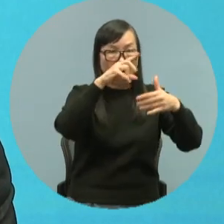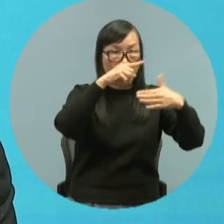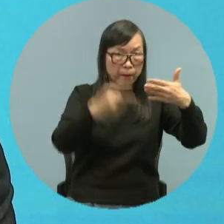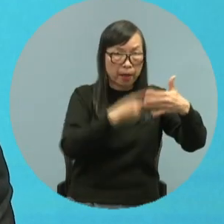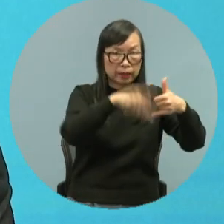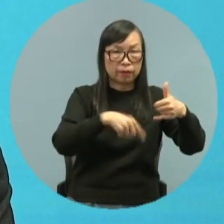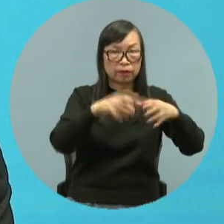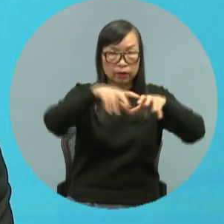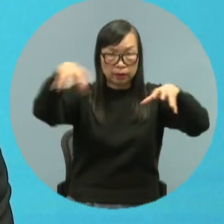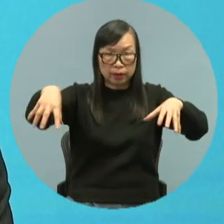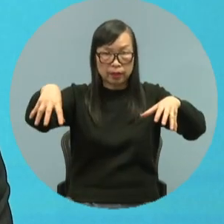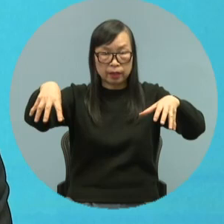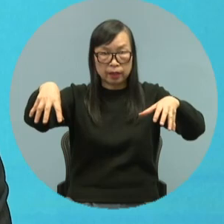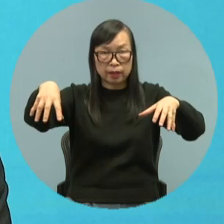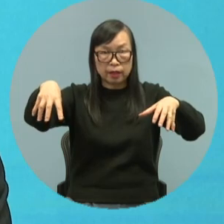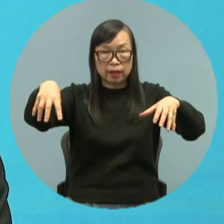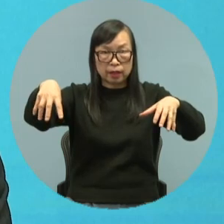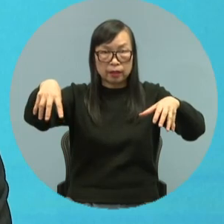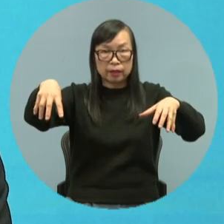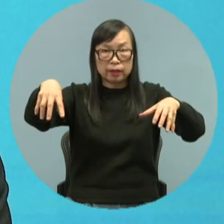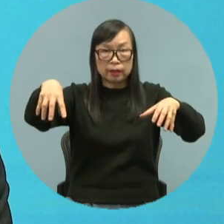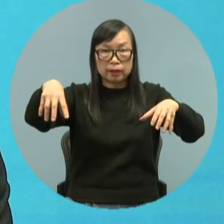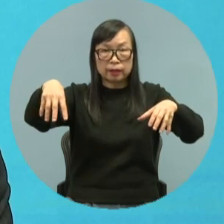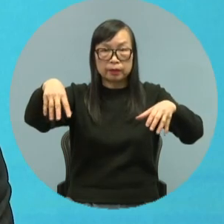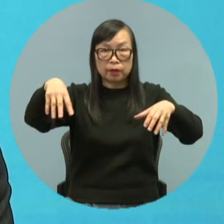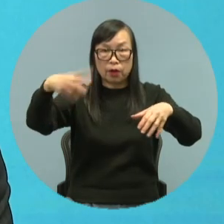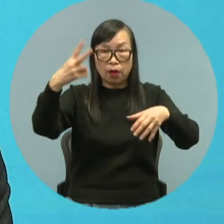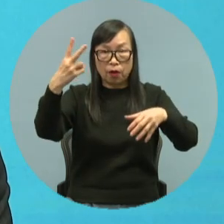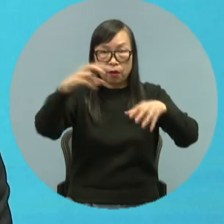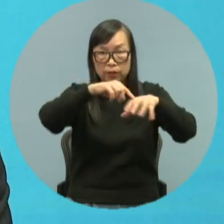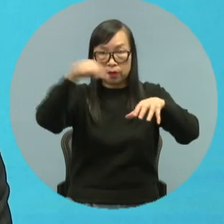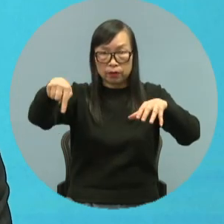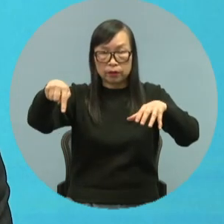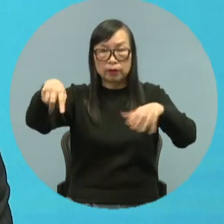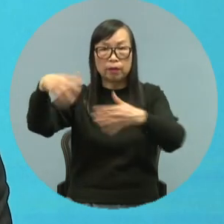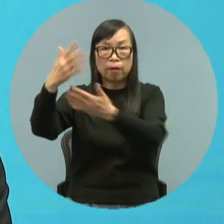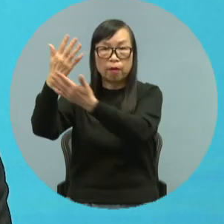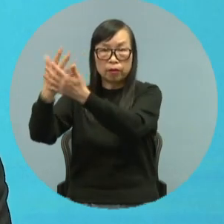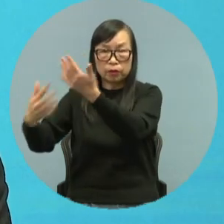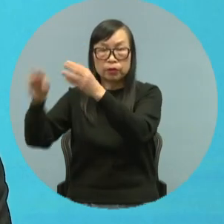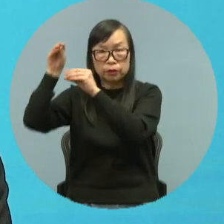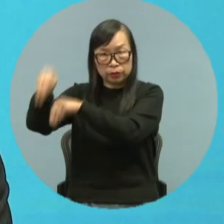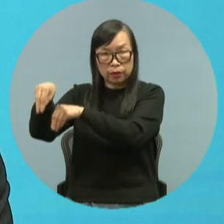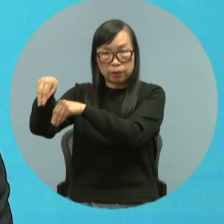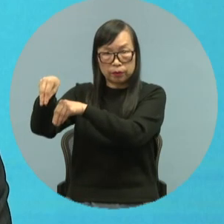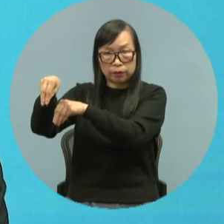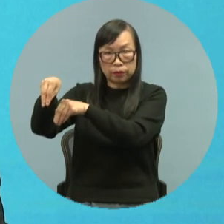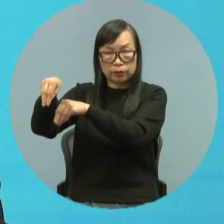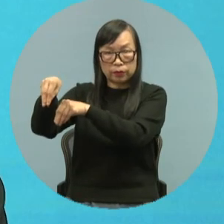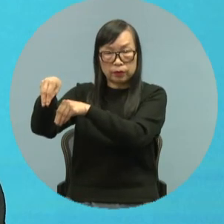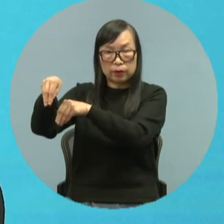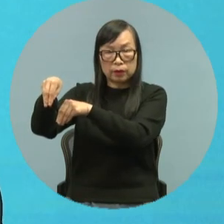兩地人士需各自是經兩地的網上去預約的。另